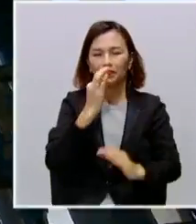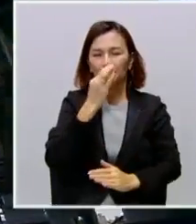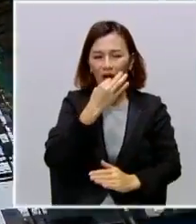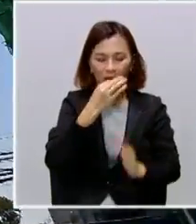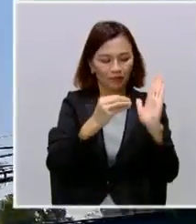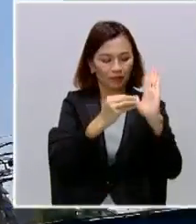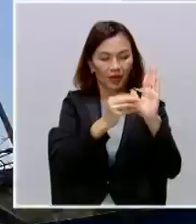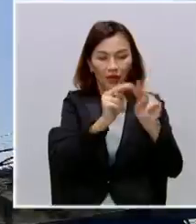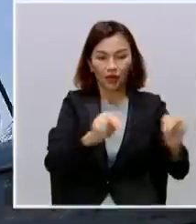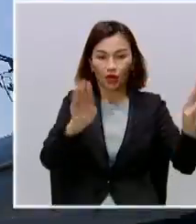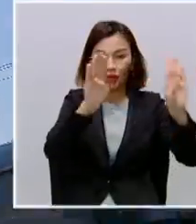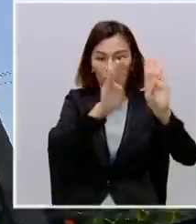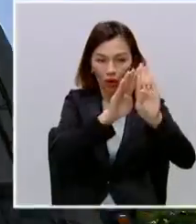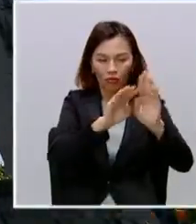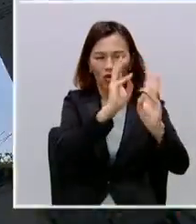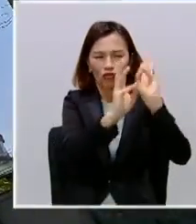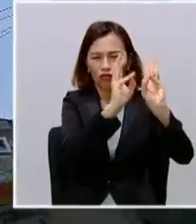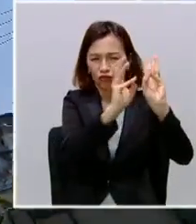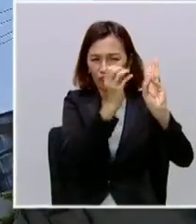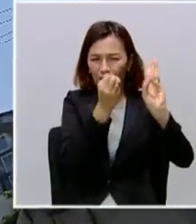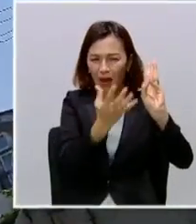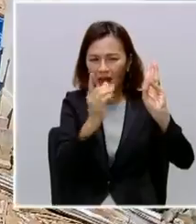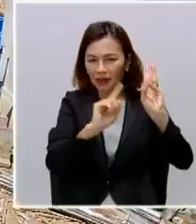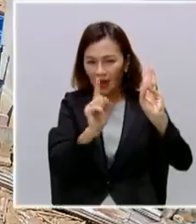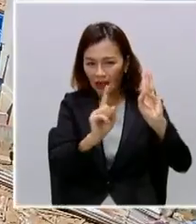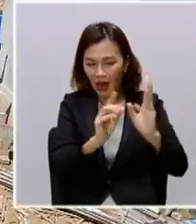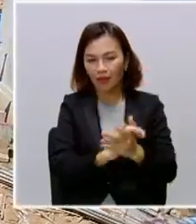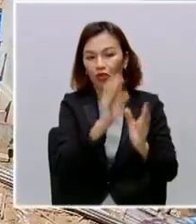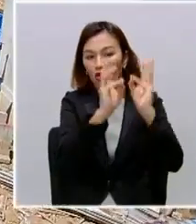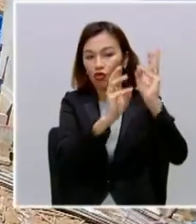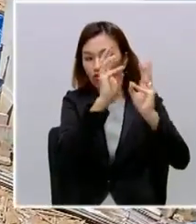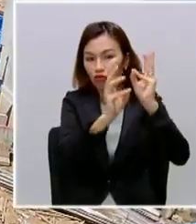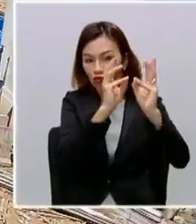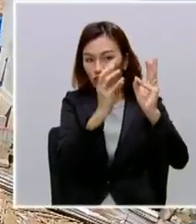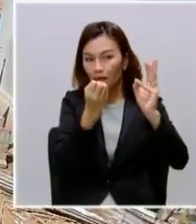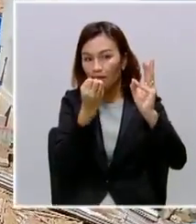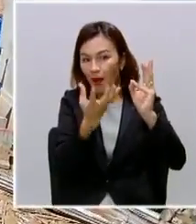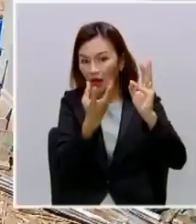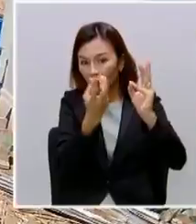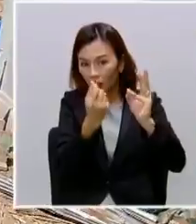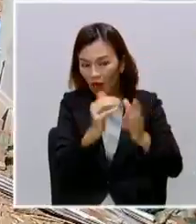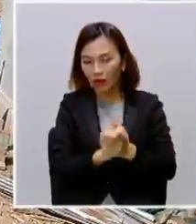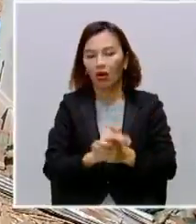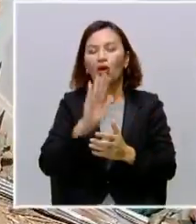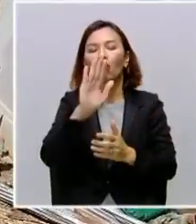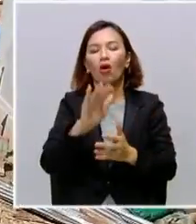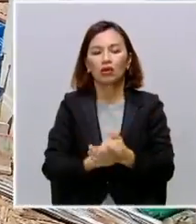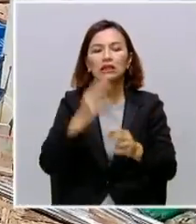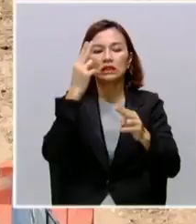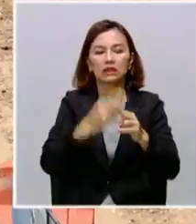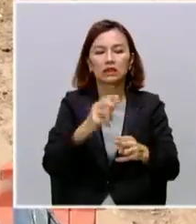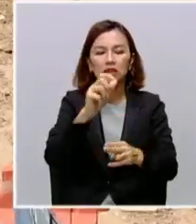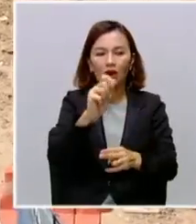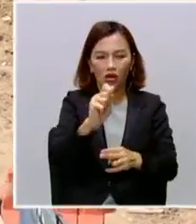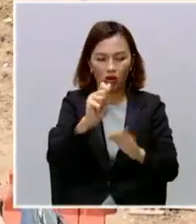PM2.5ปกคลุมหลายพื้นที่เลยครับคือค่าฝุ่นเกินค่ามาตรฐานสูงสุดนะครับในพื้นที่ตำบลอ้อมน้อยอำเภอ